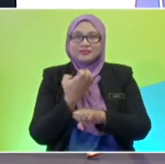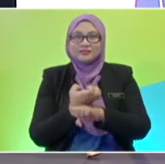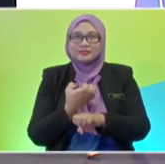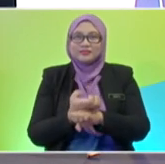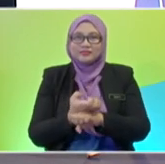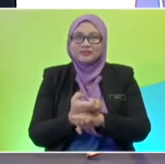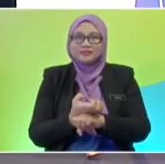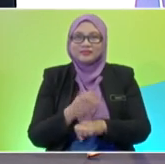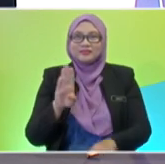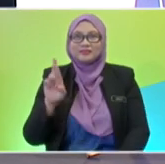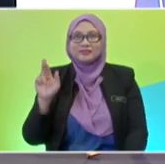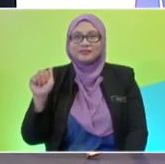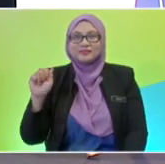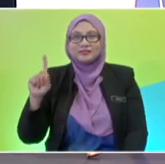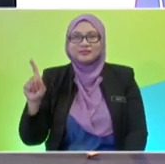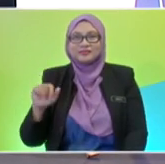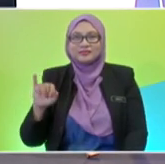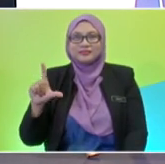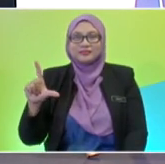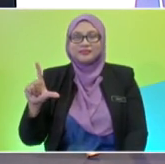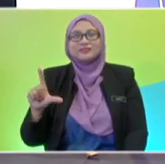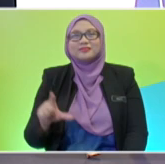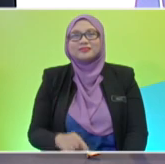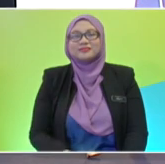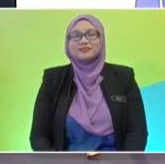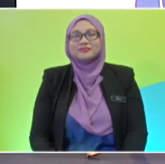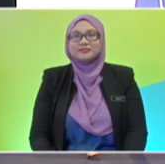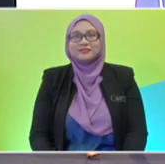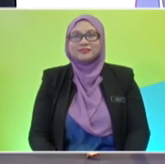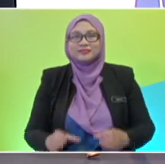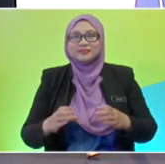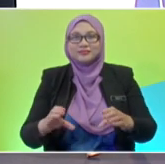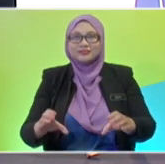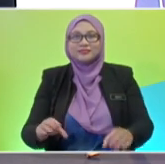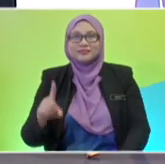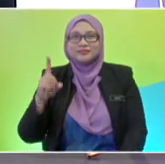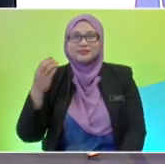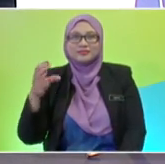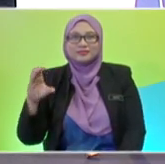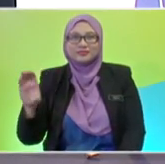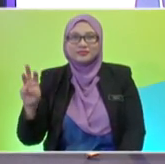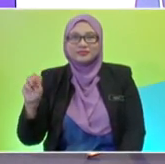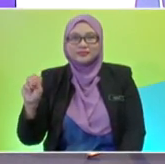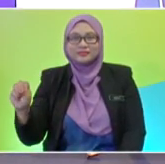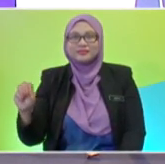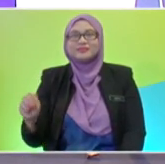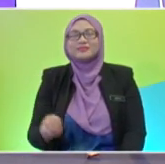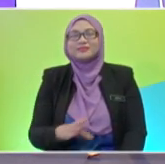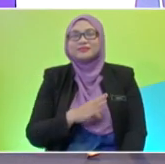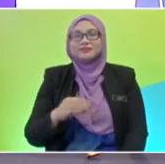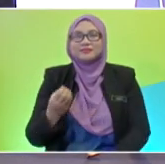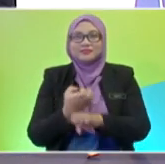Brazil Oke dapat pihak emas acara 100 meter dan Lepas itu memenangi pingat emas semasa sukan para Asia